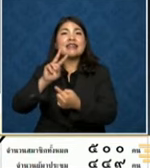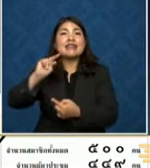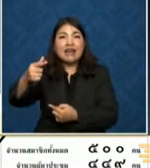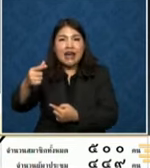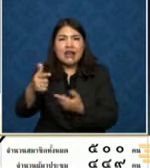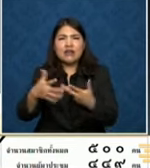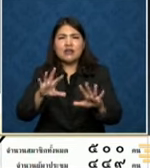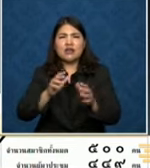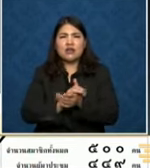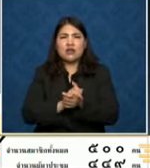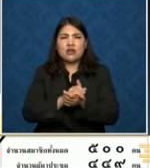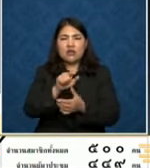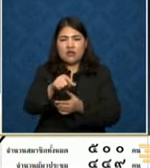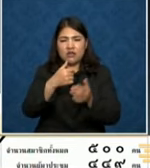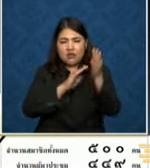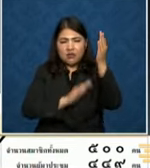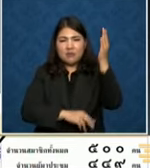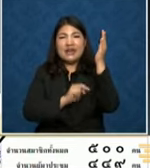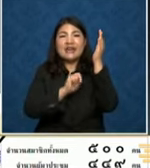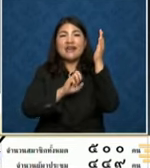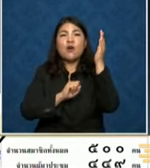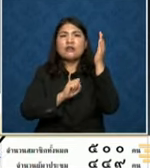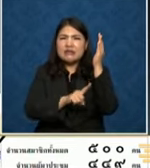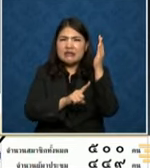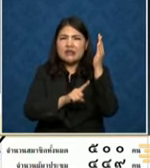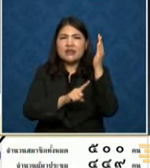เดินทางไปนครกับสสสุธรรม